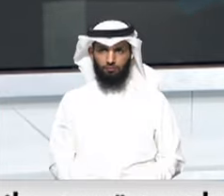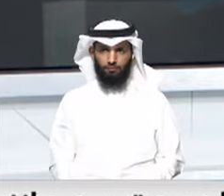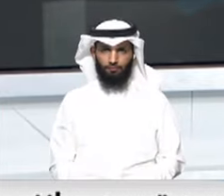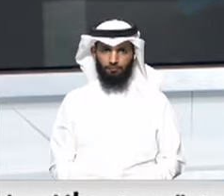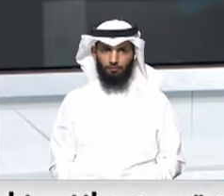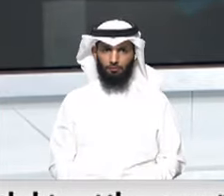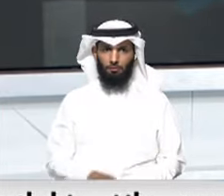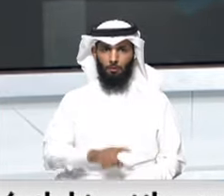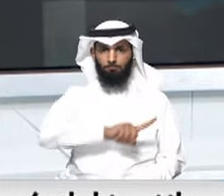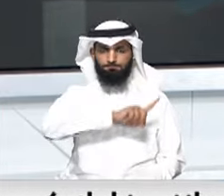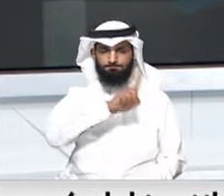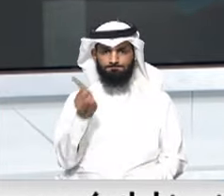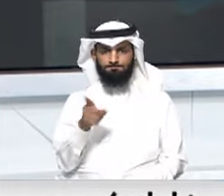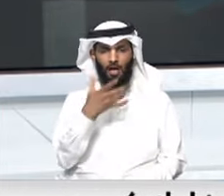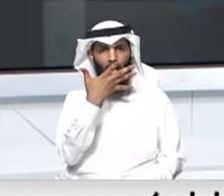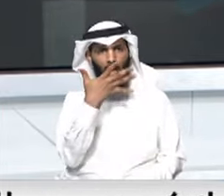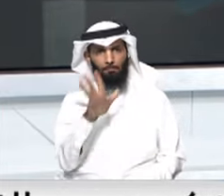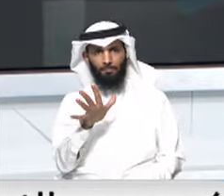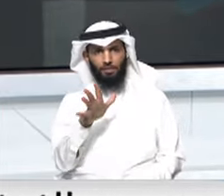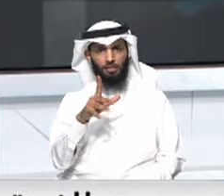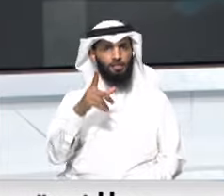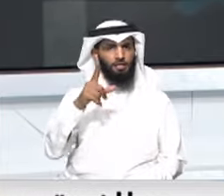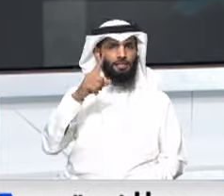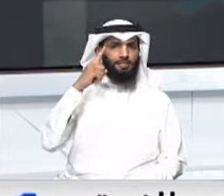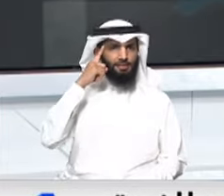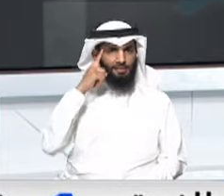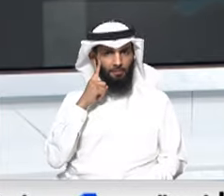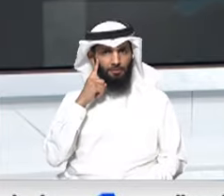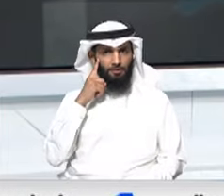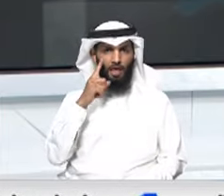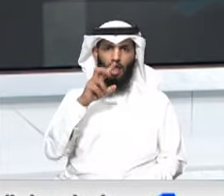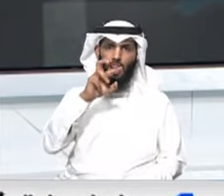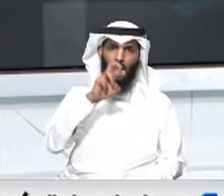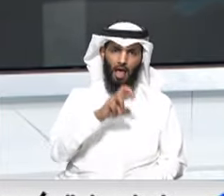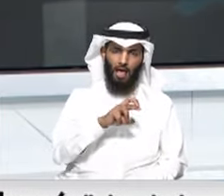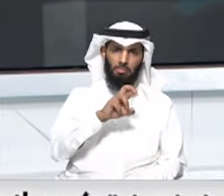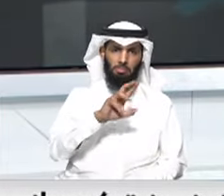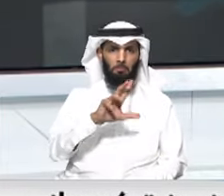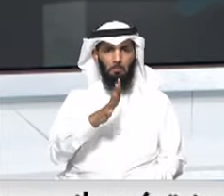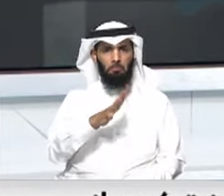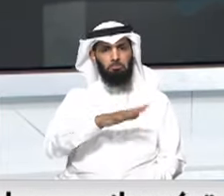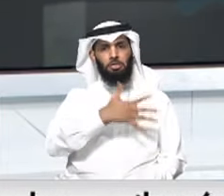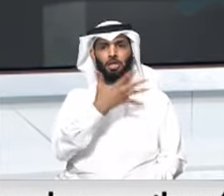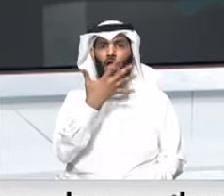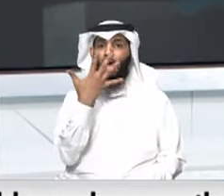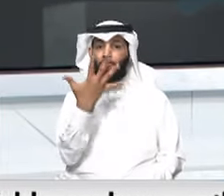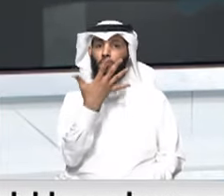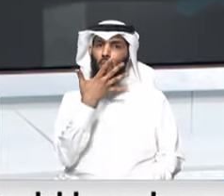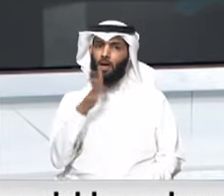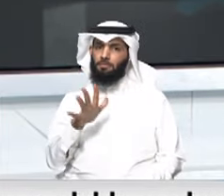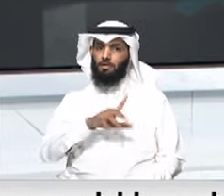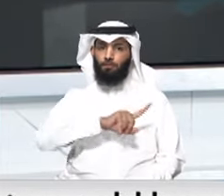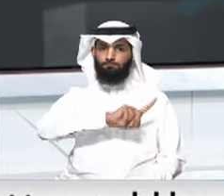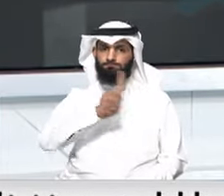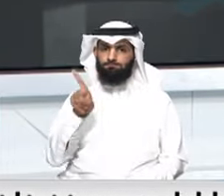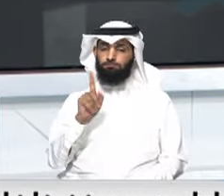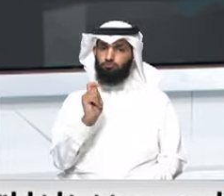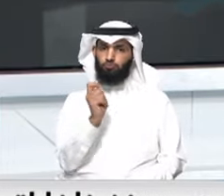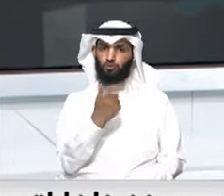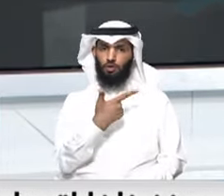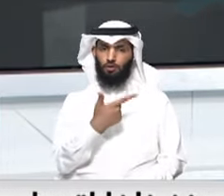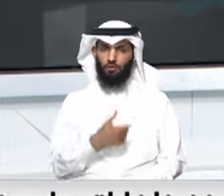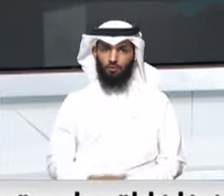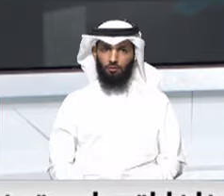تصل سرعتها إلى 50 يوم السبت، ويوم الأحد 55 كيلومتر في الساعة. درجات الحرارة متفاوتة ما